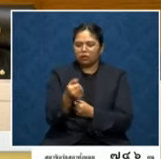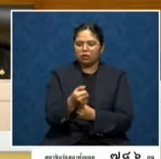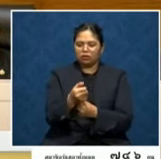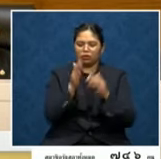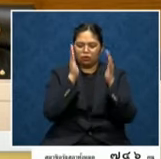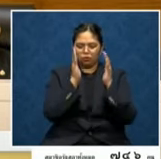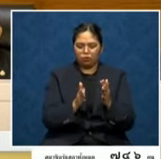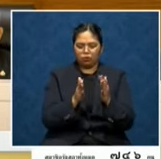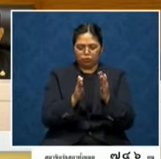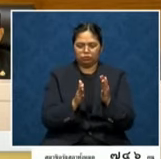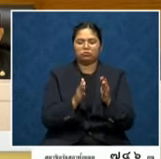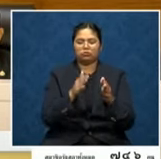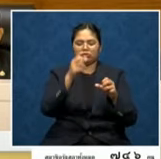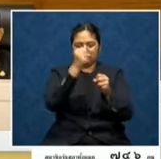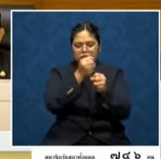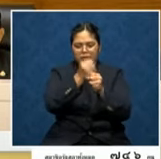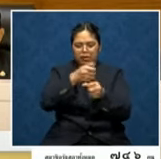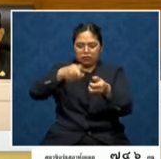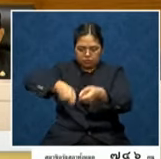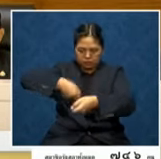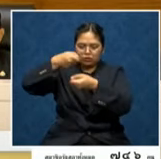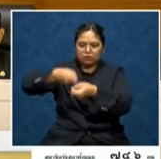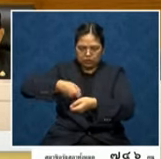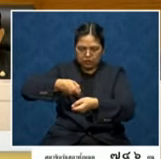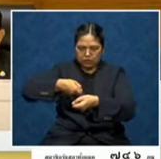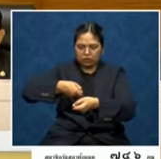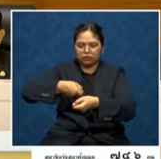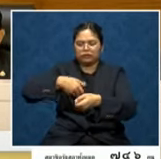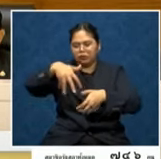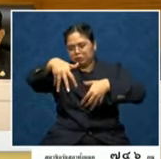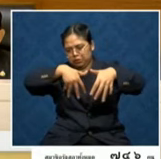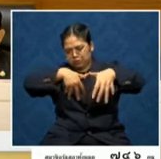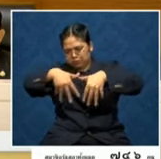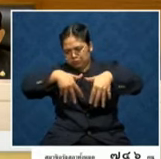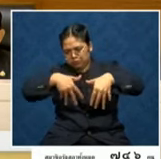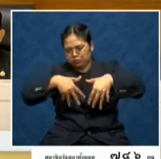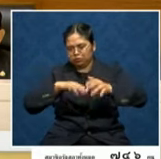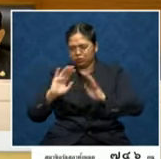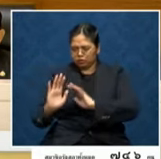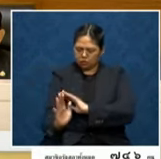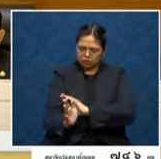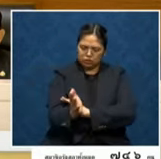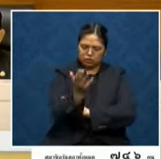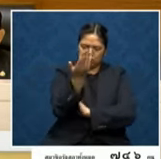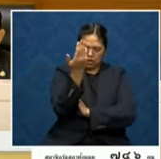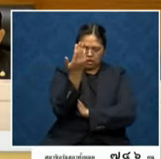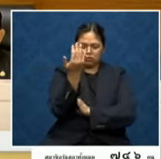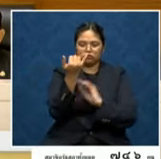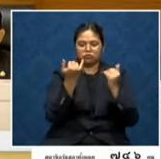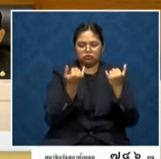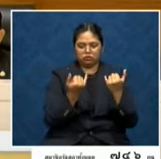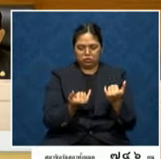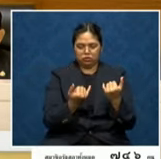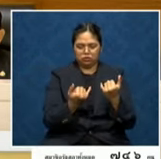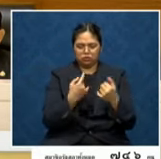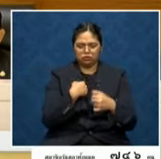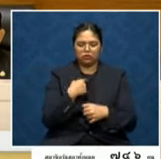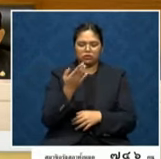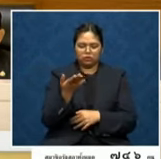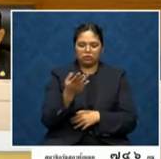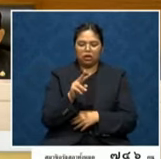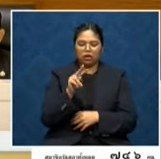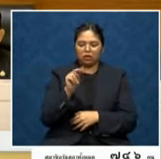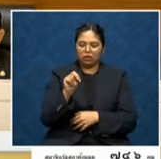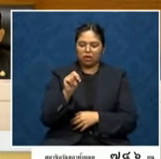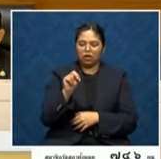องในภาคการเกษตรผมนั่งฟังตั้งแต่เช้านะครับจนถึงท่านณรงค์เดช